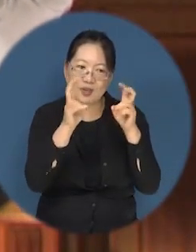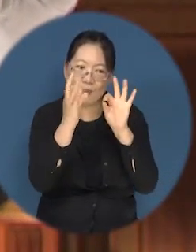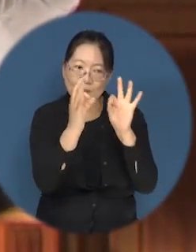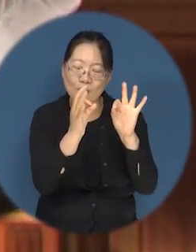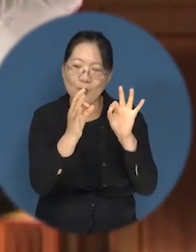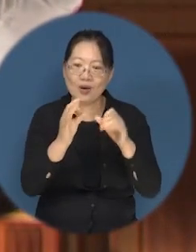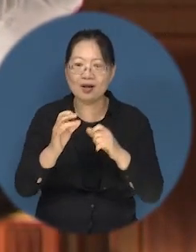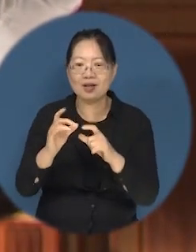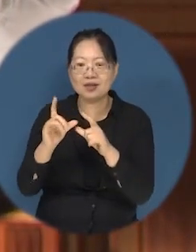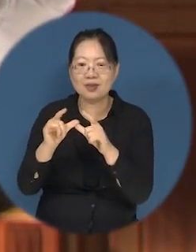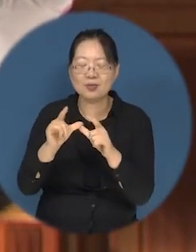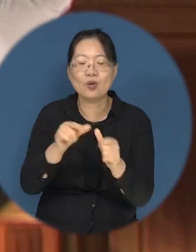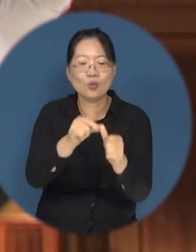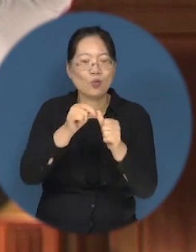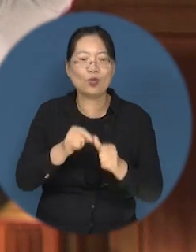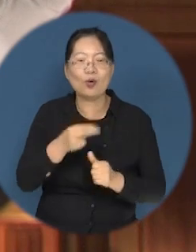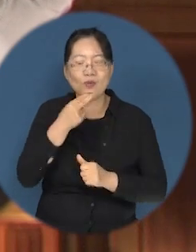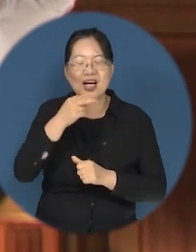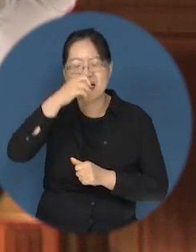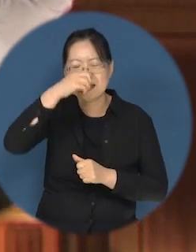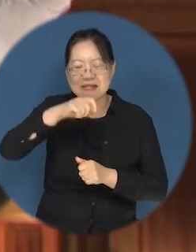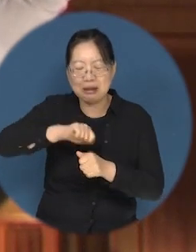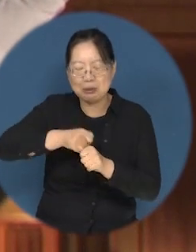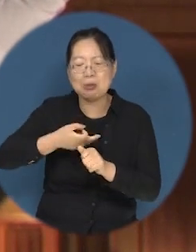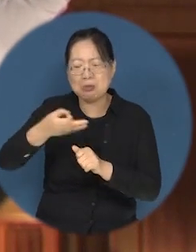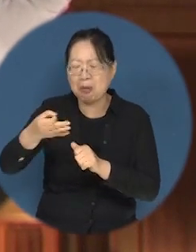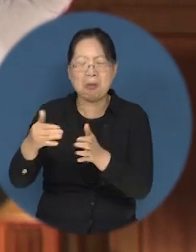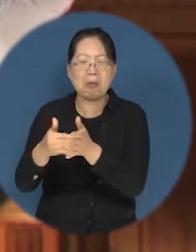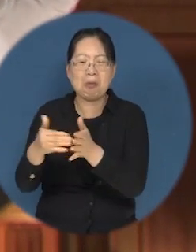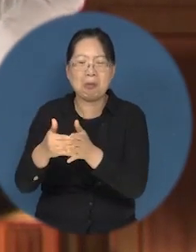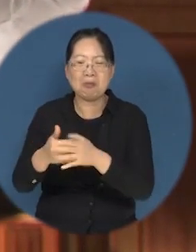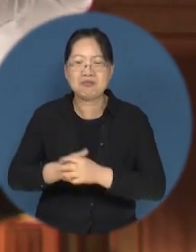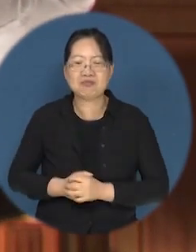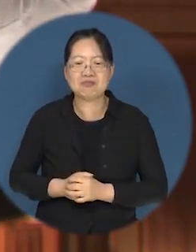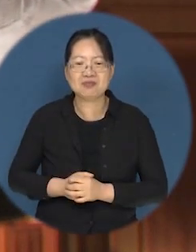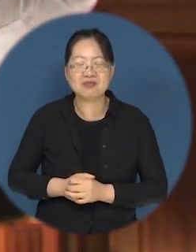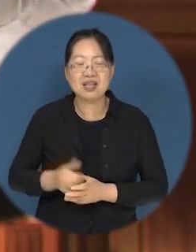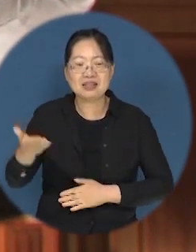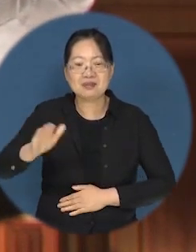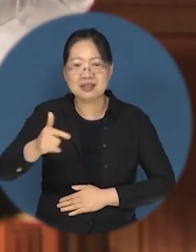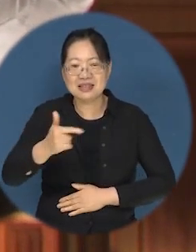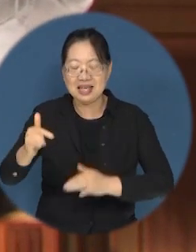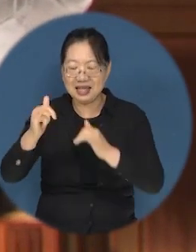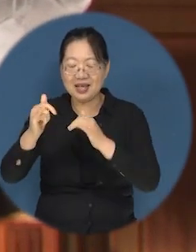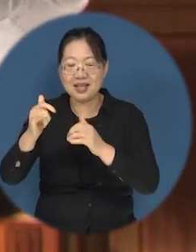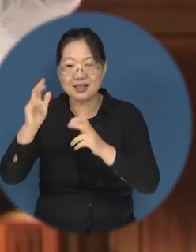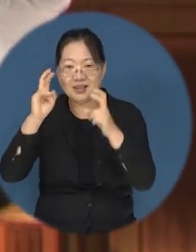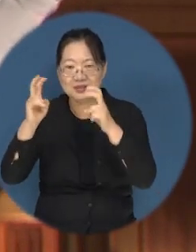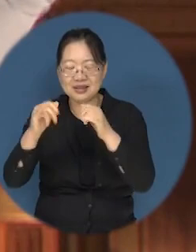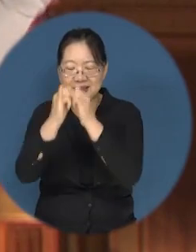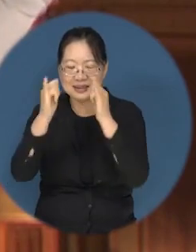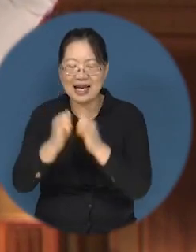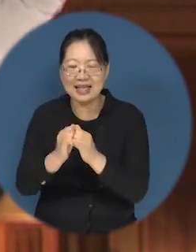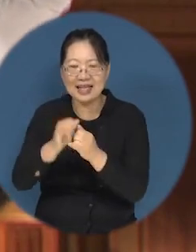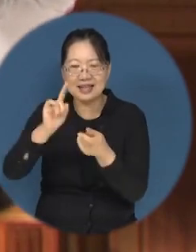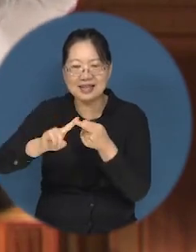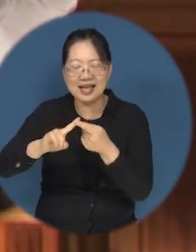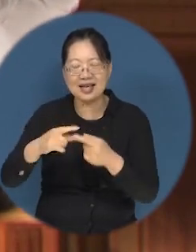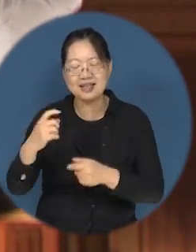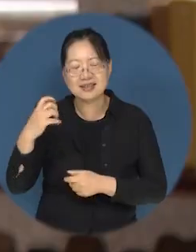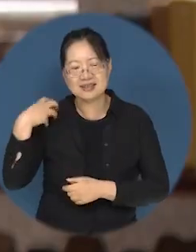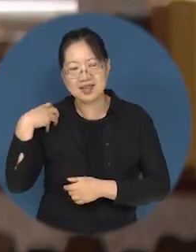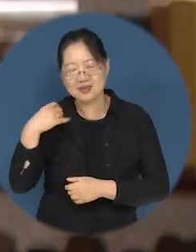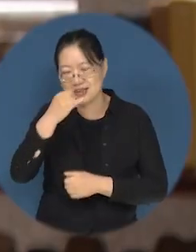경우에 거의 고용을 안 하고 있거든요. 그냥 과태료 내고 그냥 내고 마는 거죠. 근데 이제 대기업은 그래도 이제 사회적 어떤 그런 책임에 대한 의식이